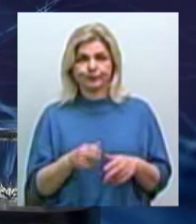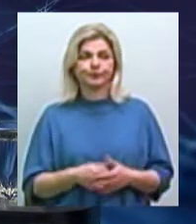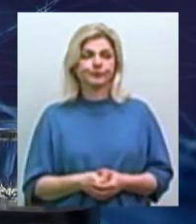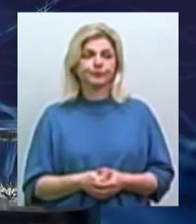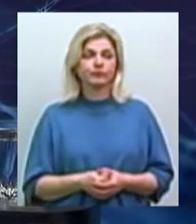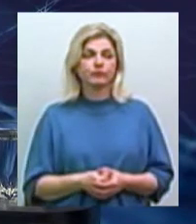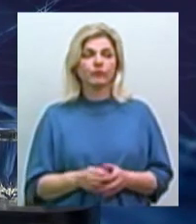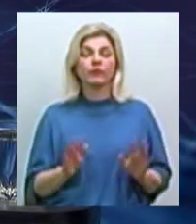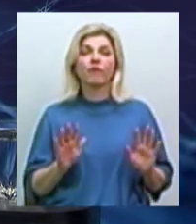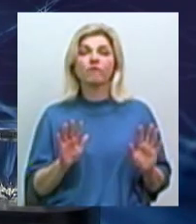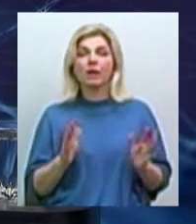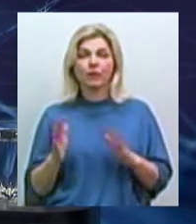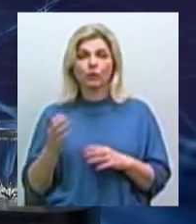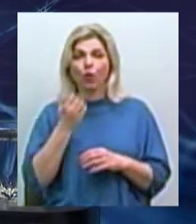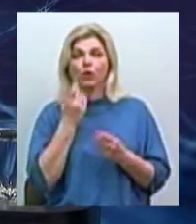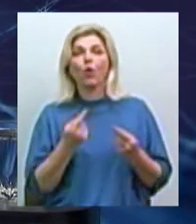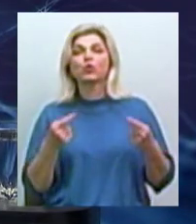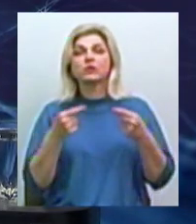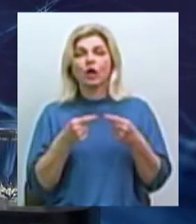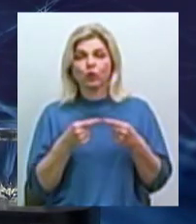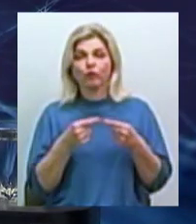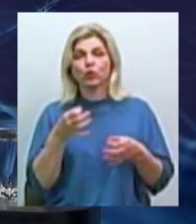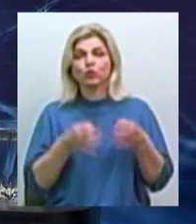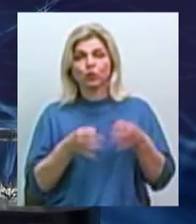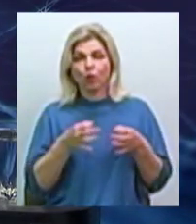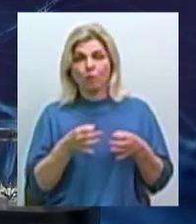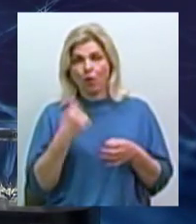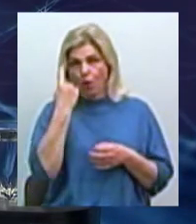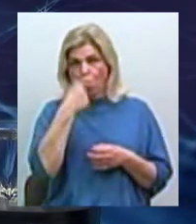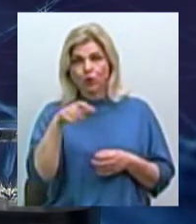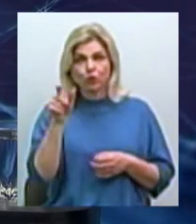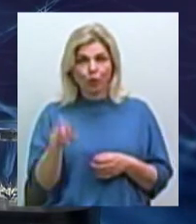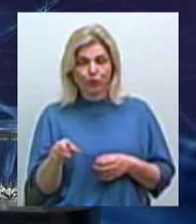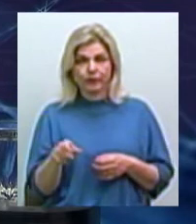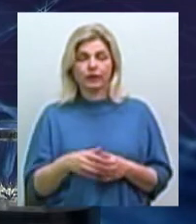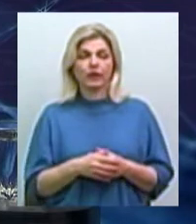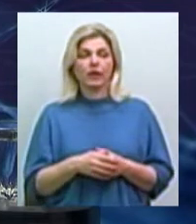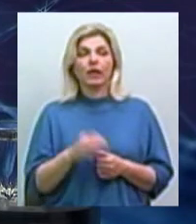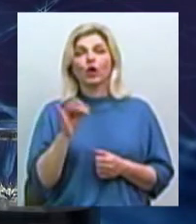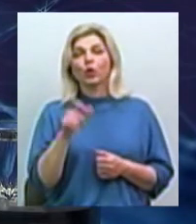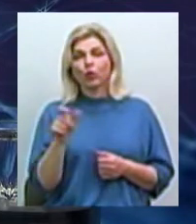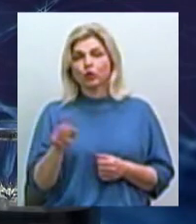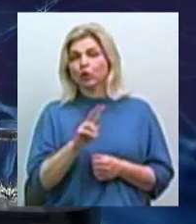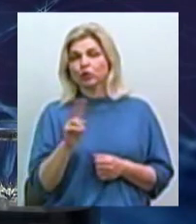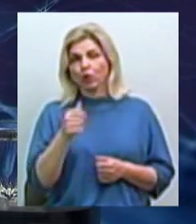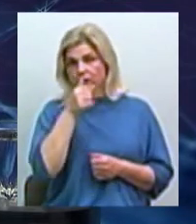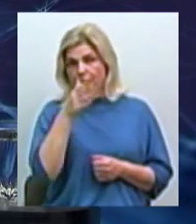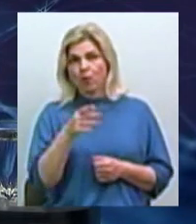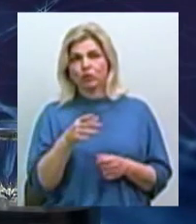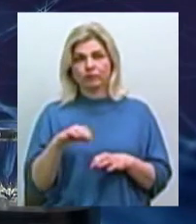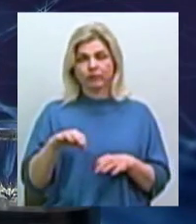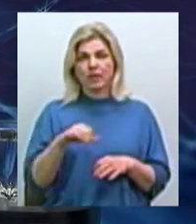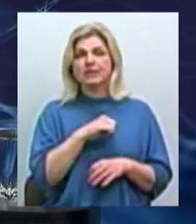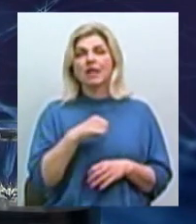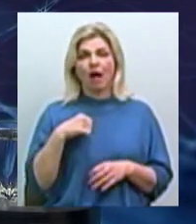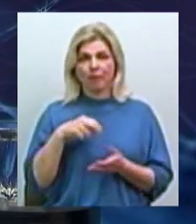у випадках, коли встановлюють судом особу. І особи, які не можуть переміщатись самостійно,